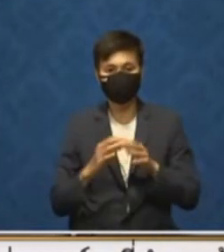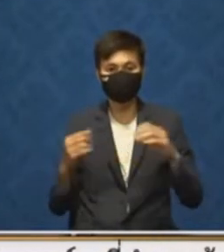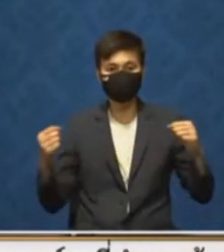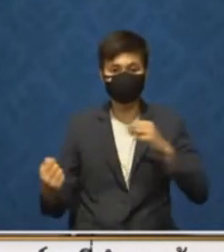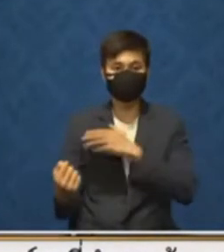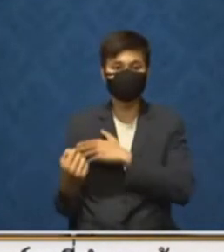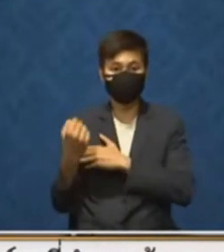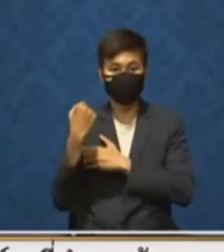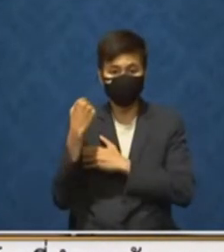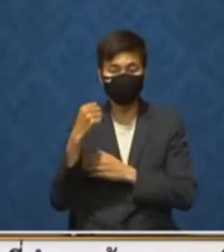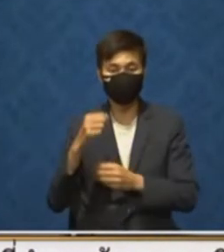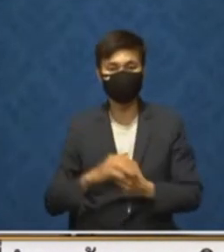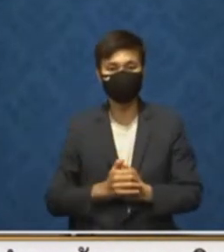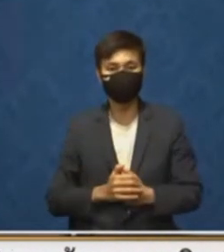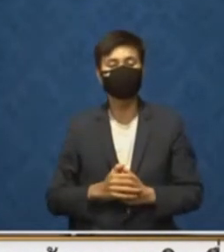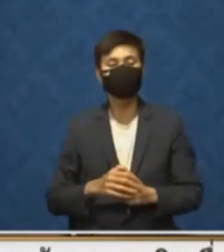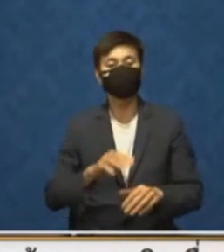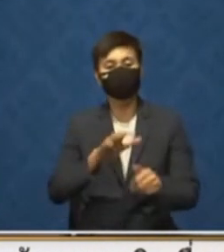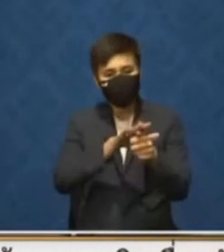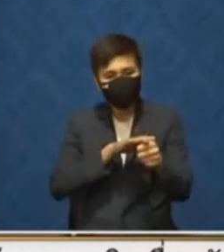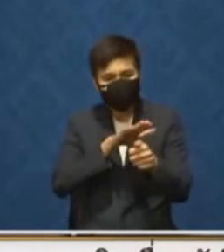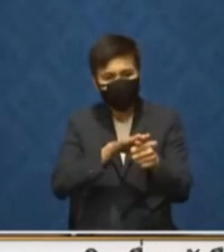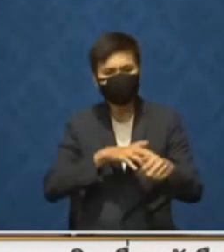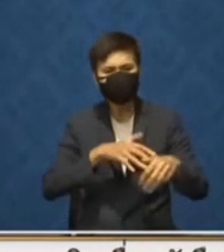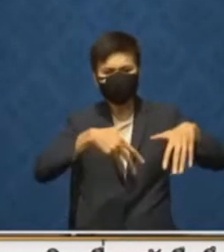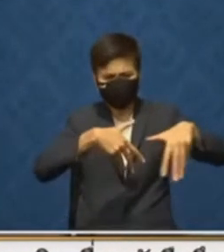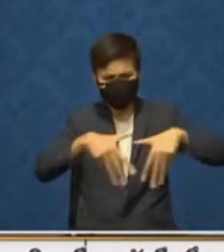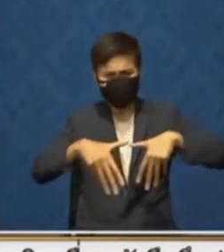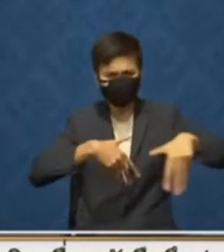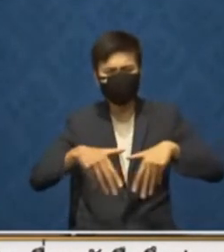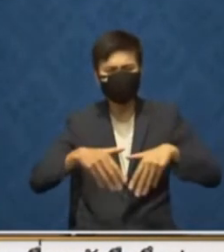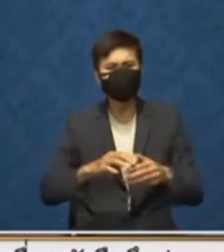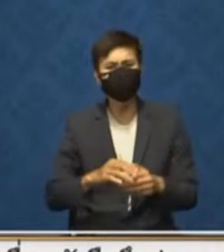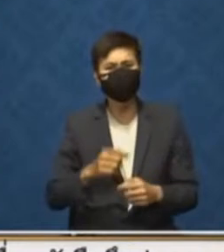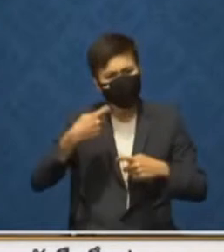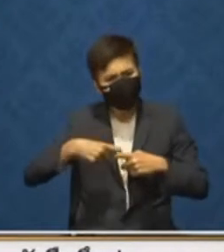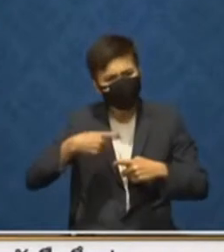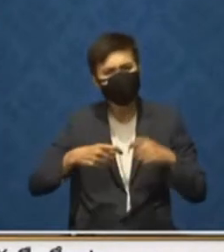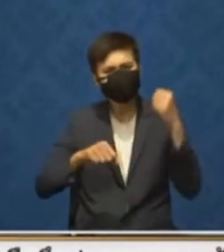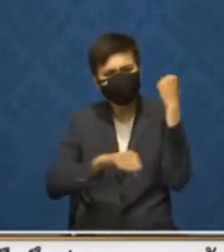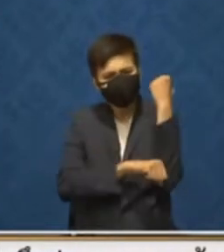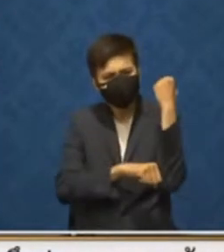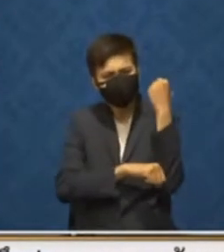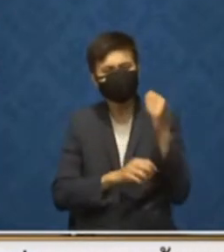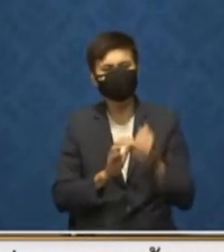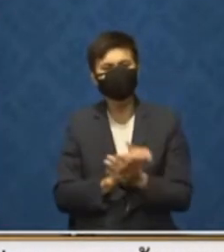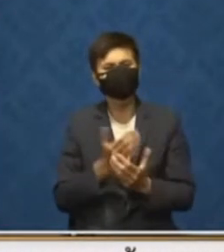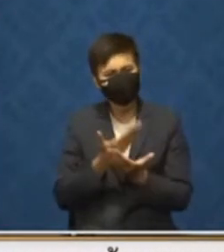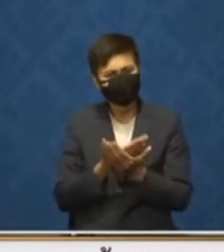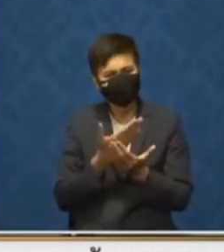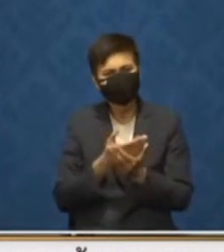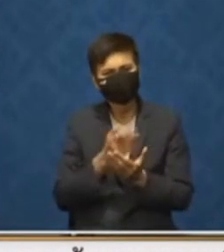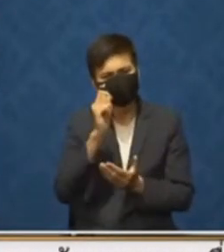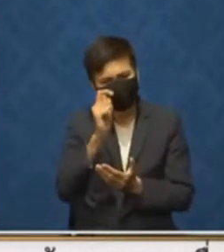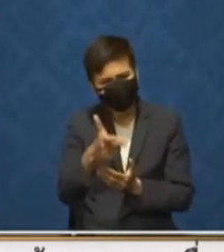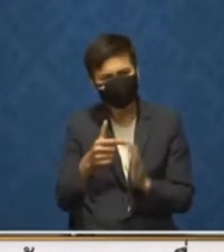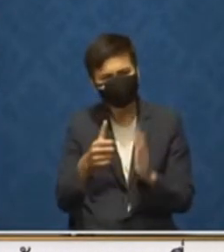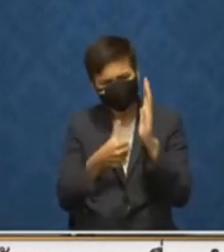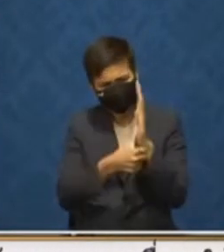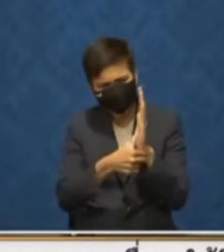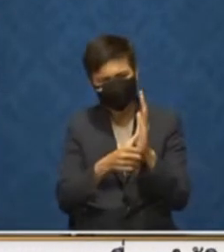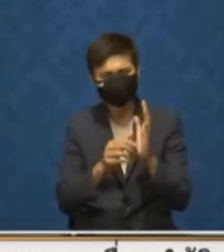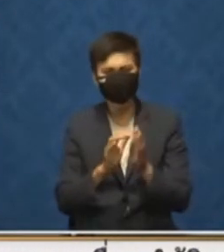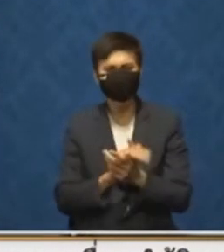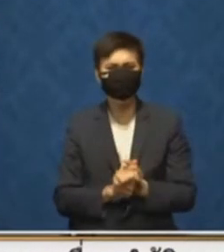สงสารประชาชนผู้ระบาบยากจนนะครับผู้เสียภาษีวันนี้ไม่มี